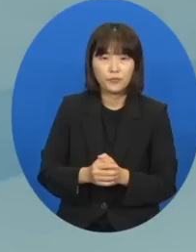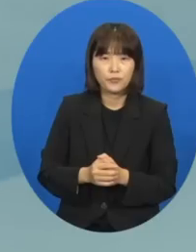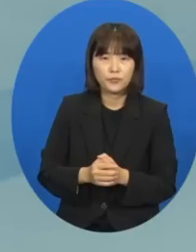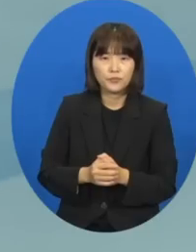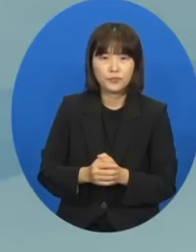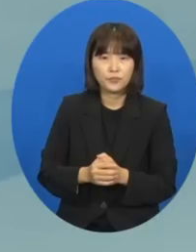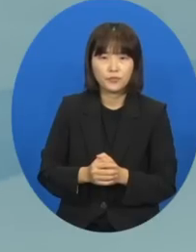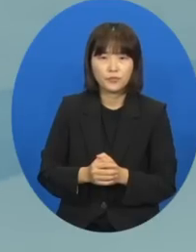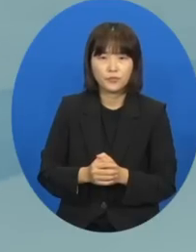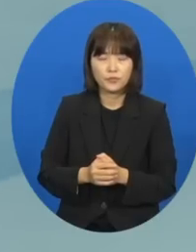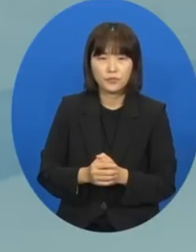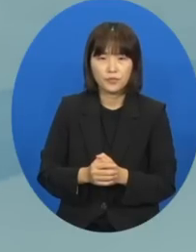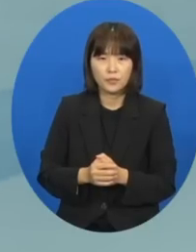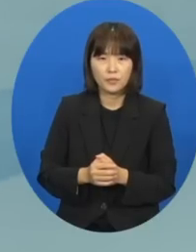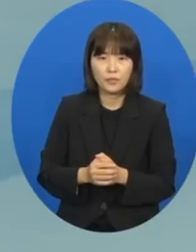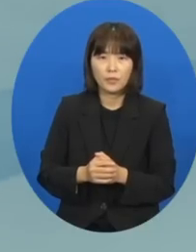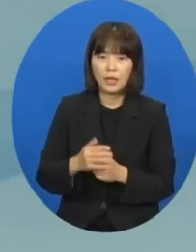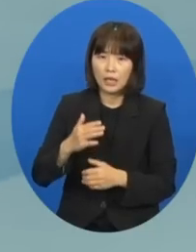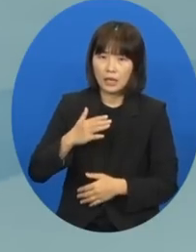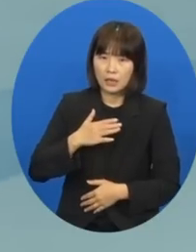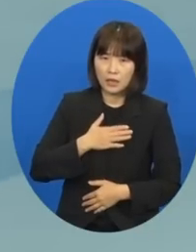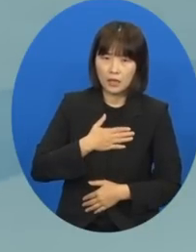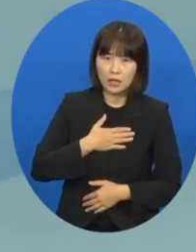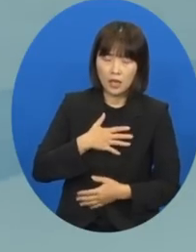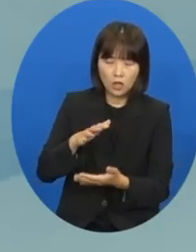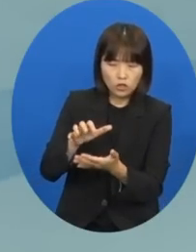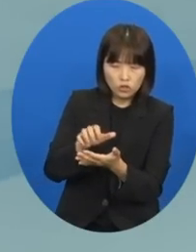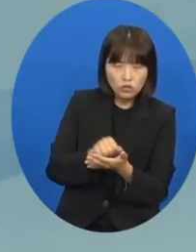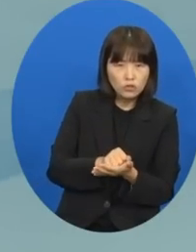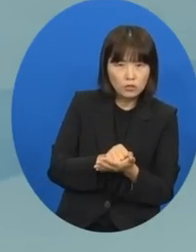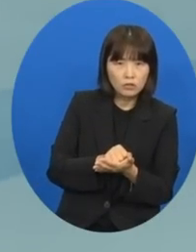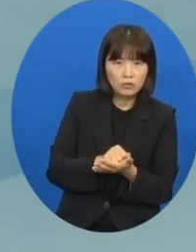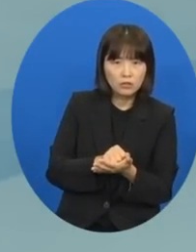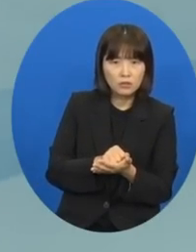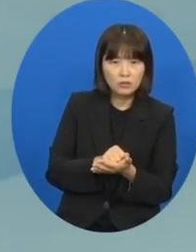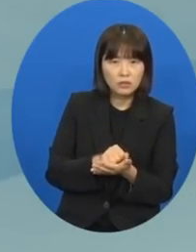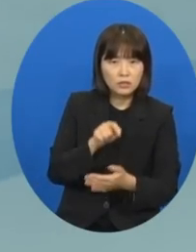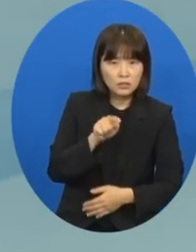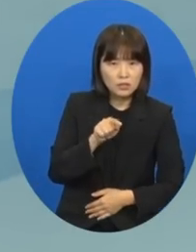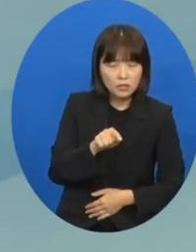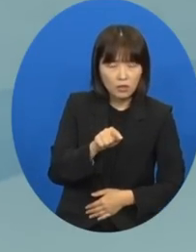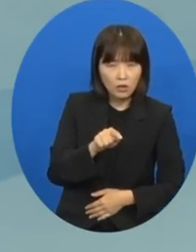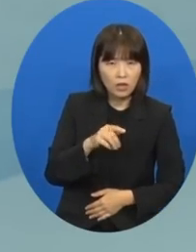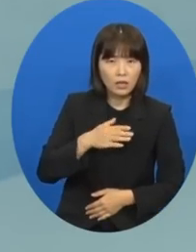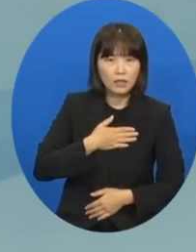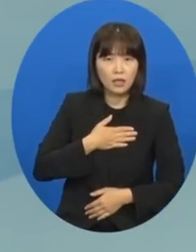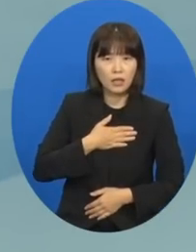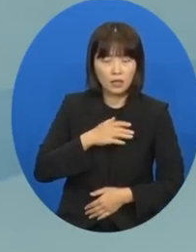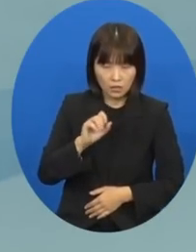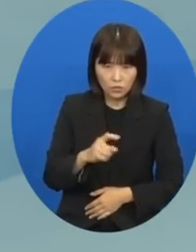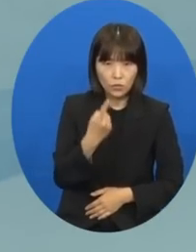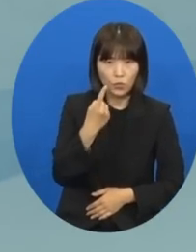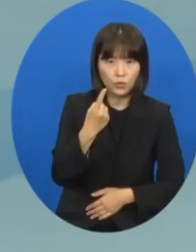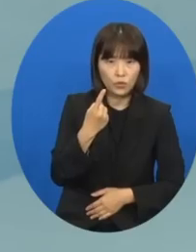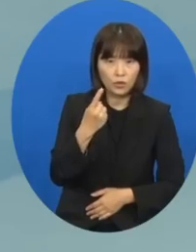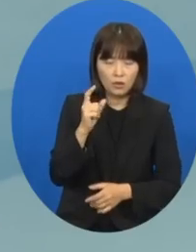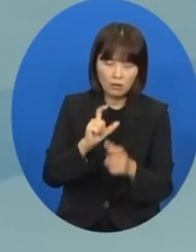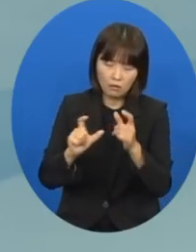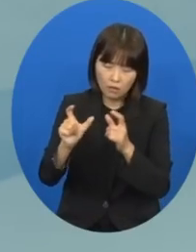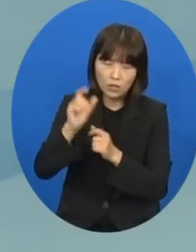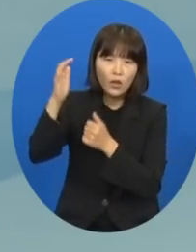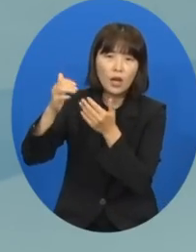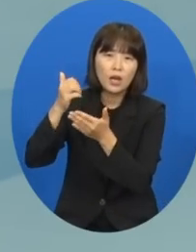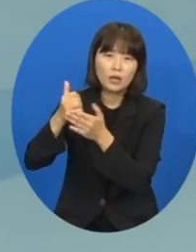것이든 뭐 수술이든 내가 취하려는 그 어떤 그것이 나로 하여금 더욱